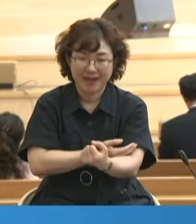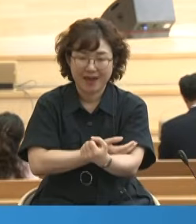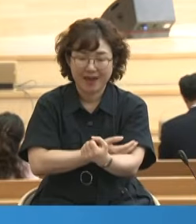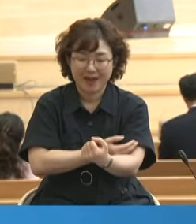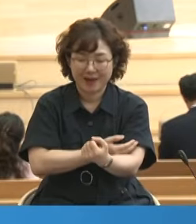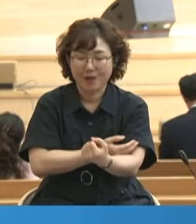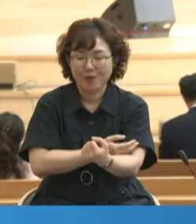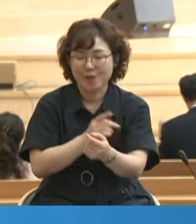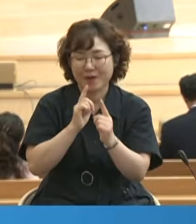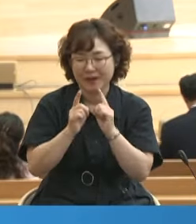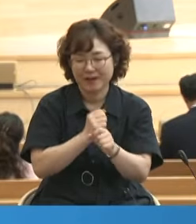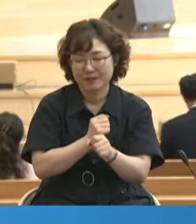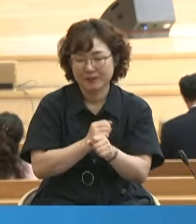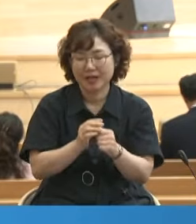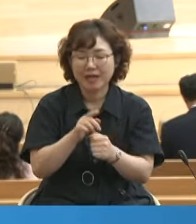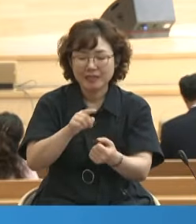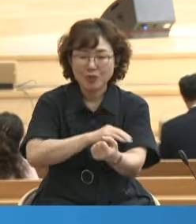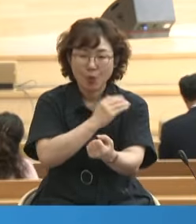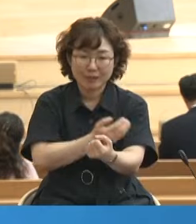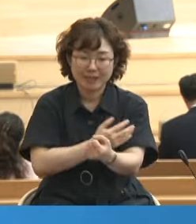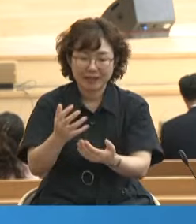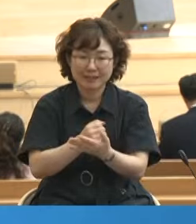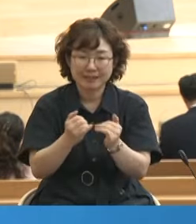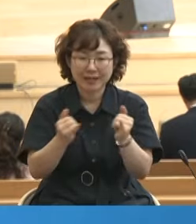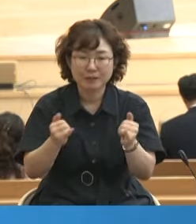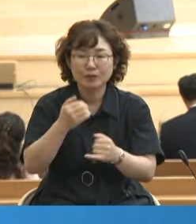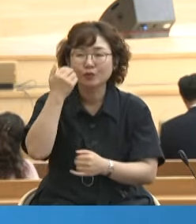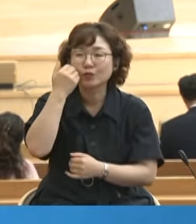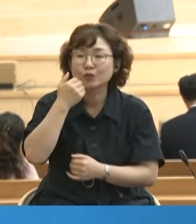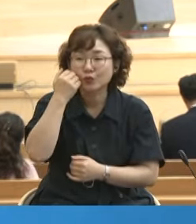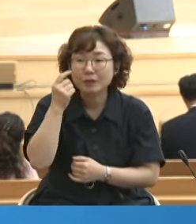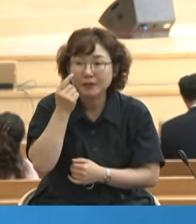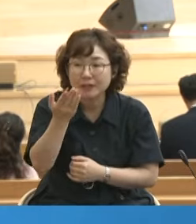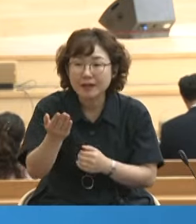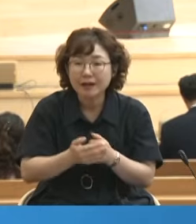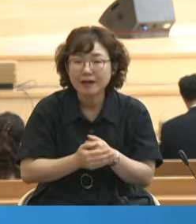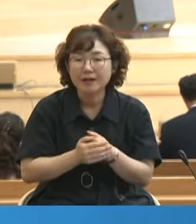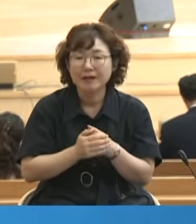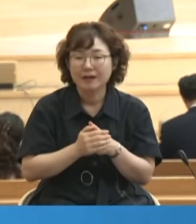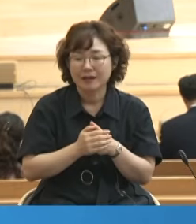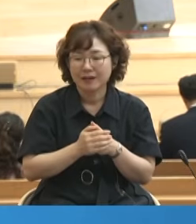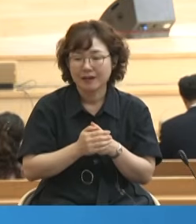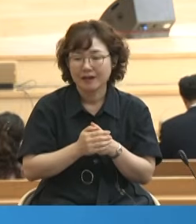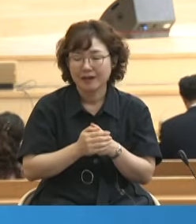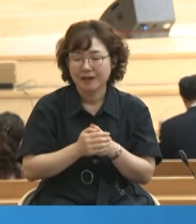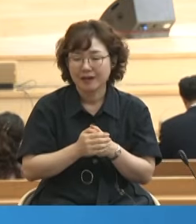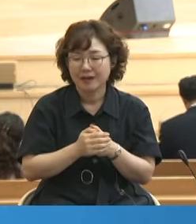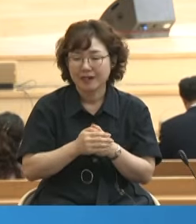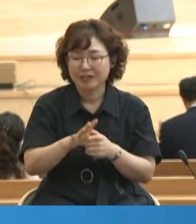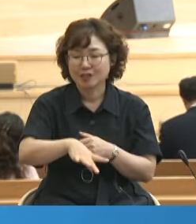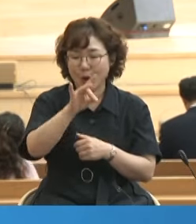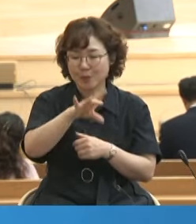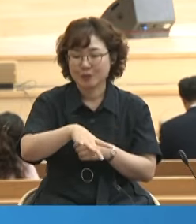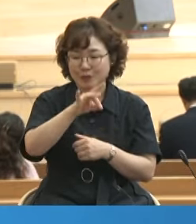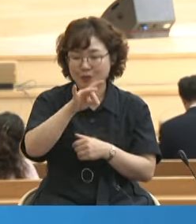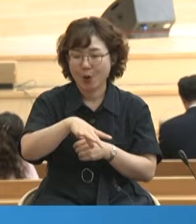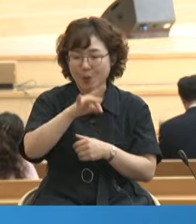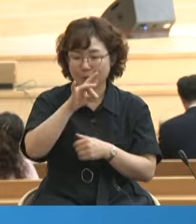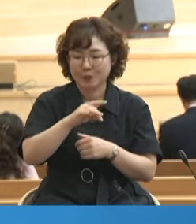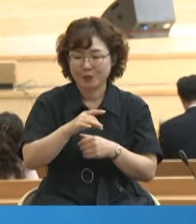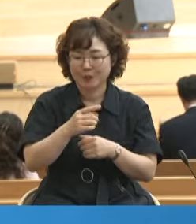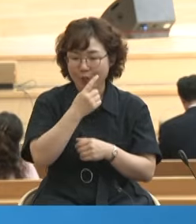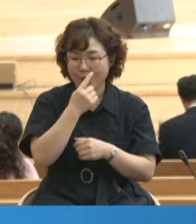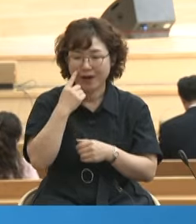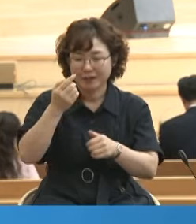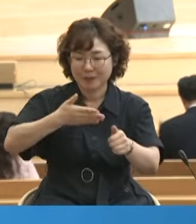자, 이 권세를 얻는 사람 어떤 사람이나 말해요? 14절 제일 처음으로 다시 돌아가면 보세요.